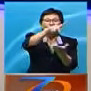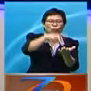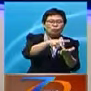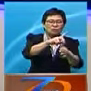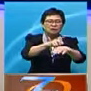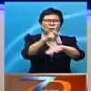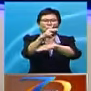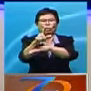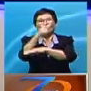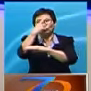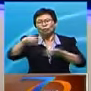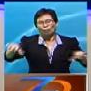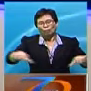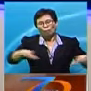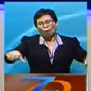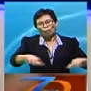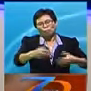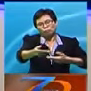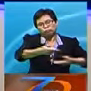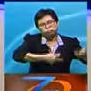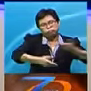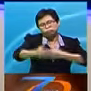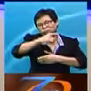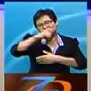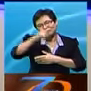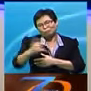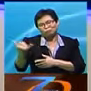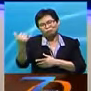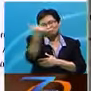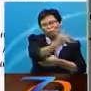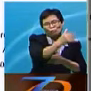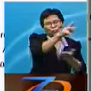di Ibu Negara untuk melakukan sebarang urusan.